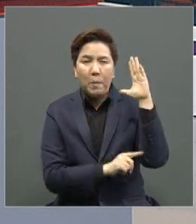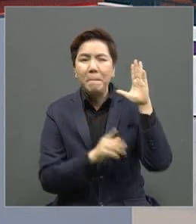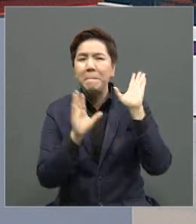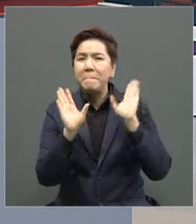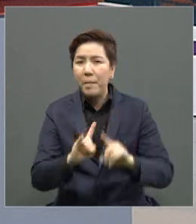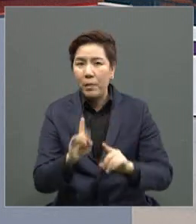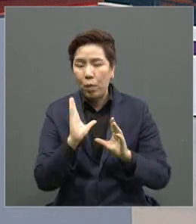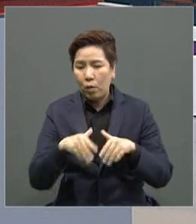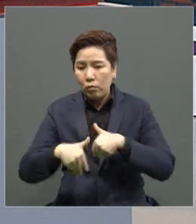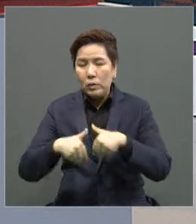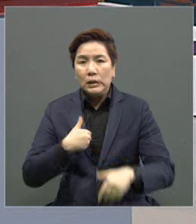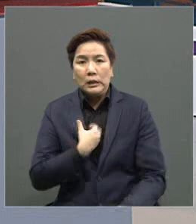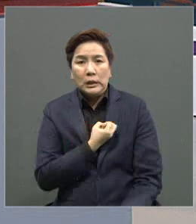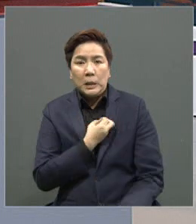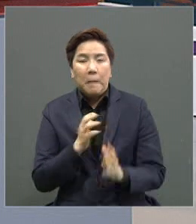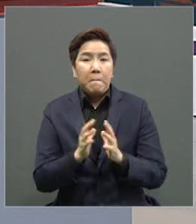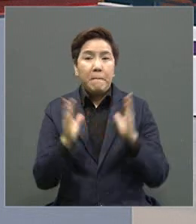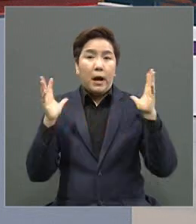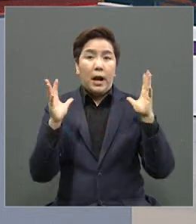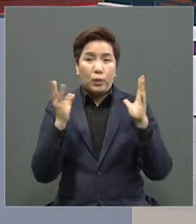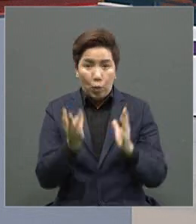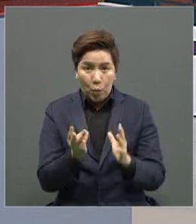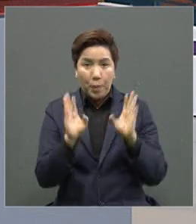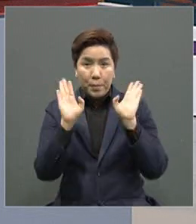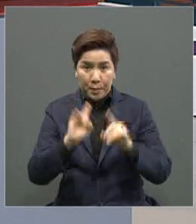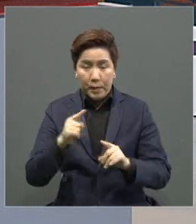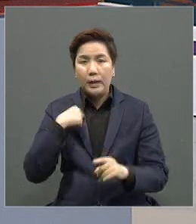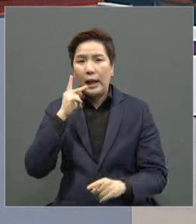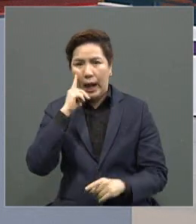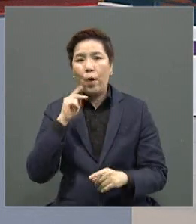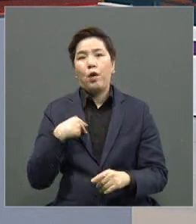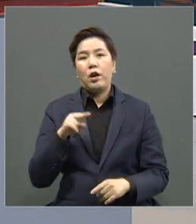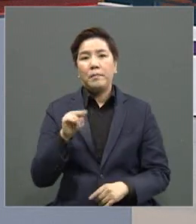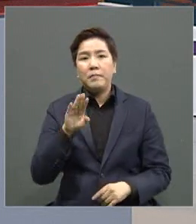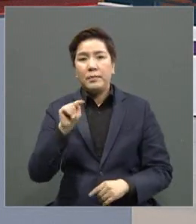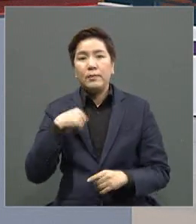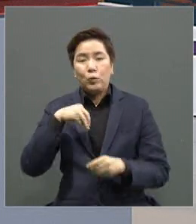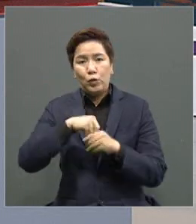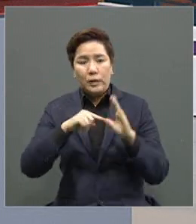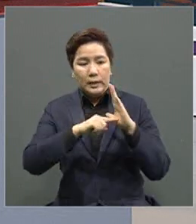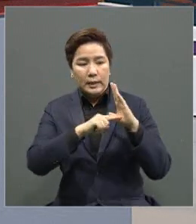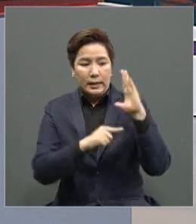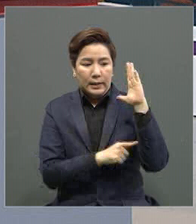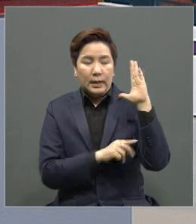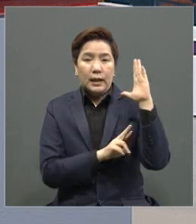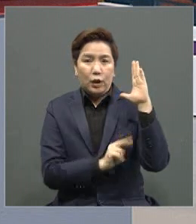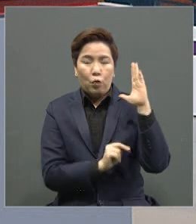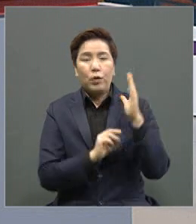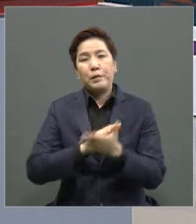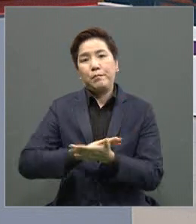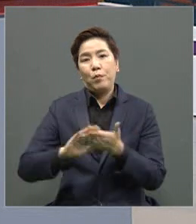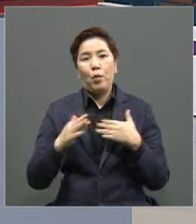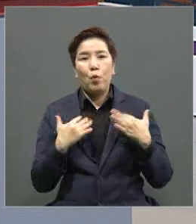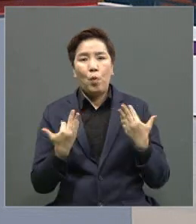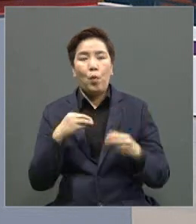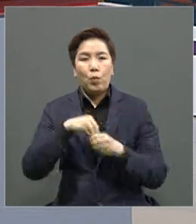ในพื้นที่ป่านี้ตื่นเต้นกันมากไหมอะไรแบบนี้นะคะก็วันนี้ค่ะทีมข่าว NBT ของเรานะคะก็ลงพื้นที่ไปเป็นที่เรียบร้อยแล้ว